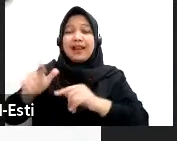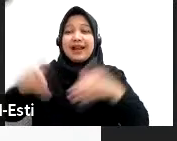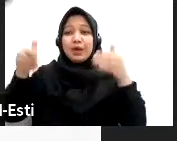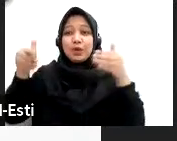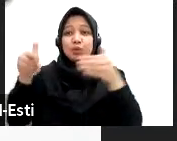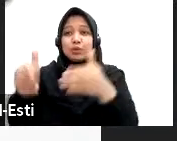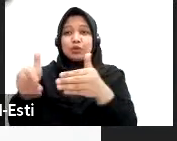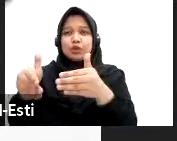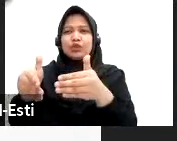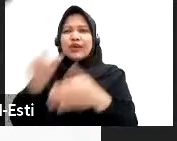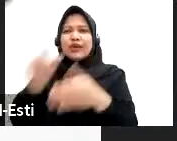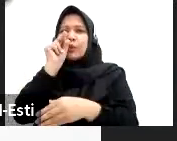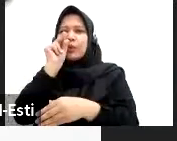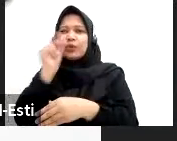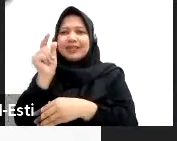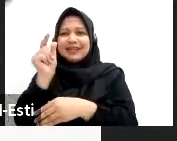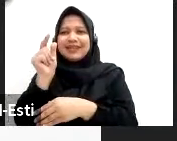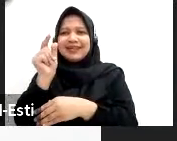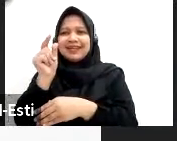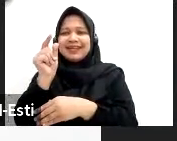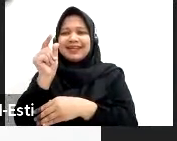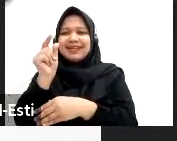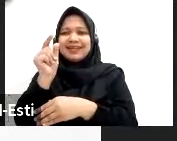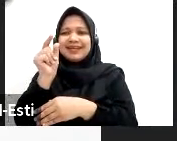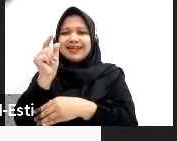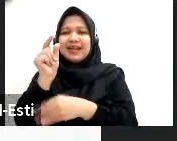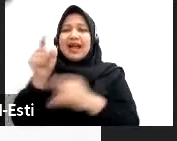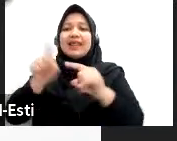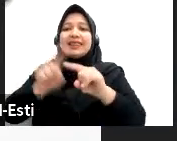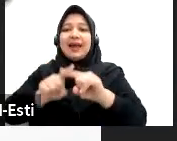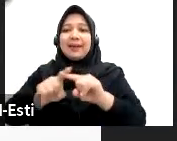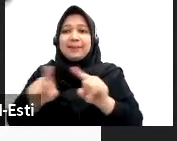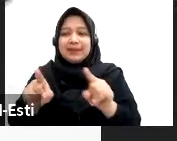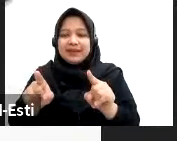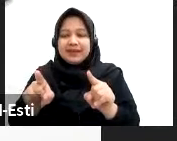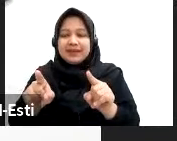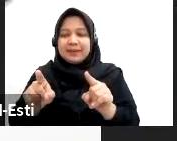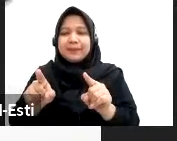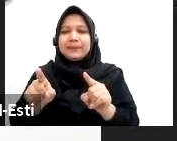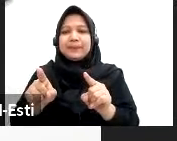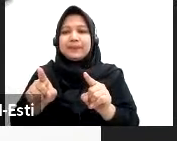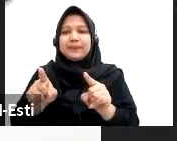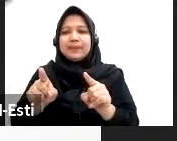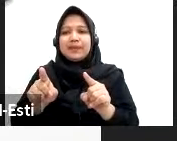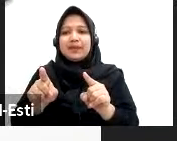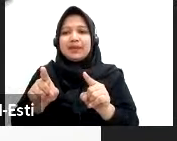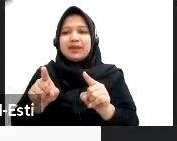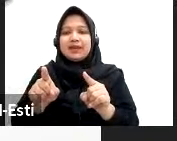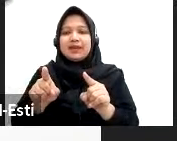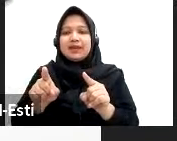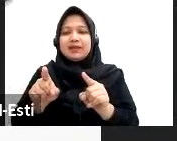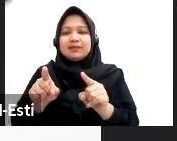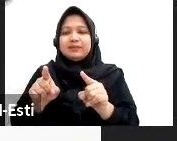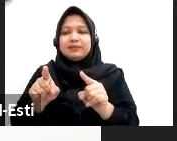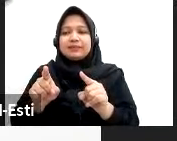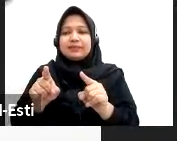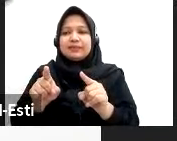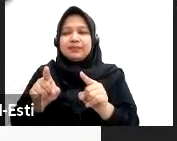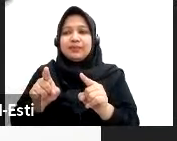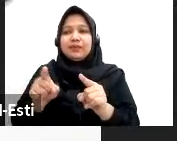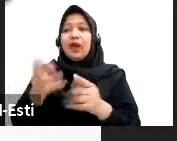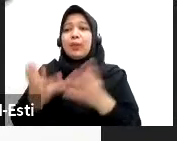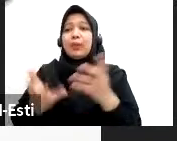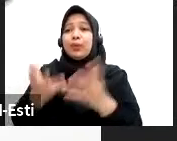memiliki keunikan namun disisi lain itu akan ditemukan hukum